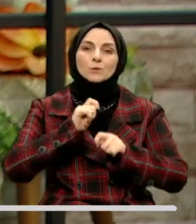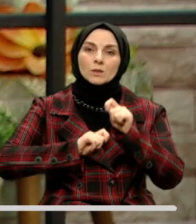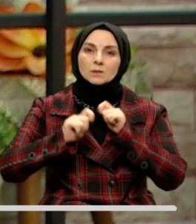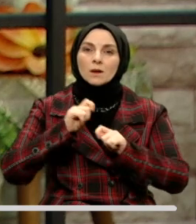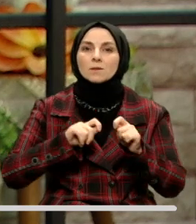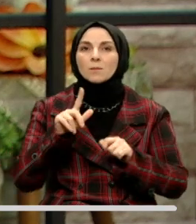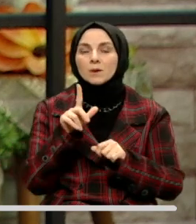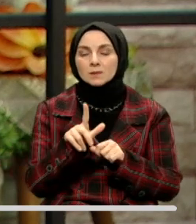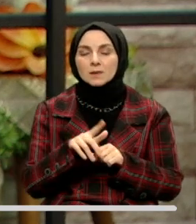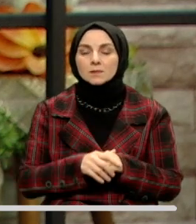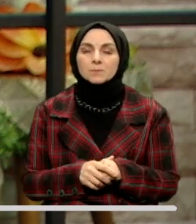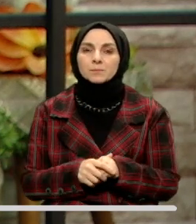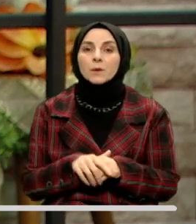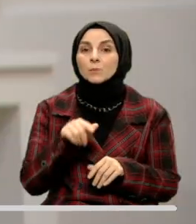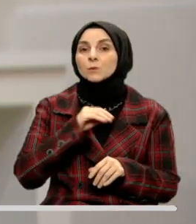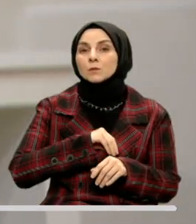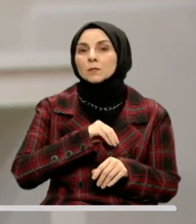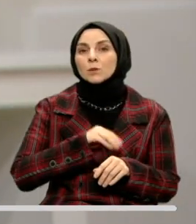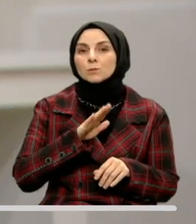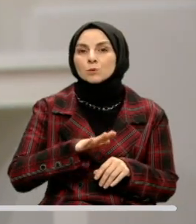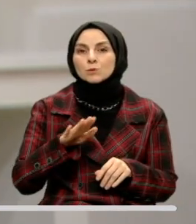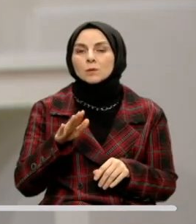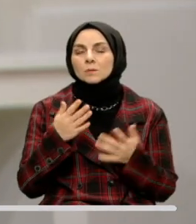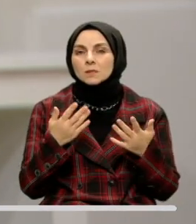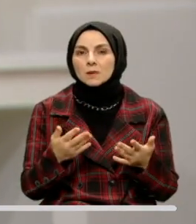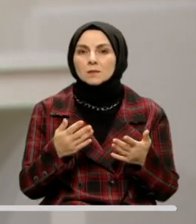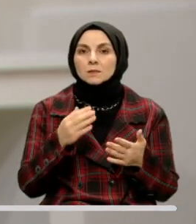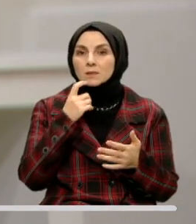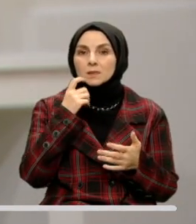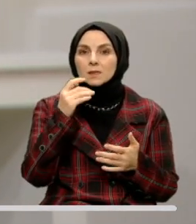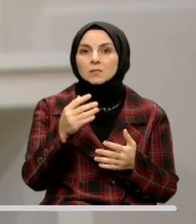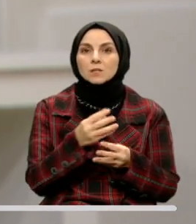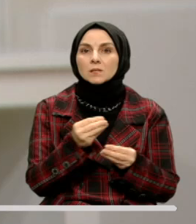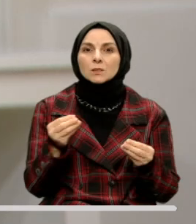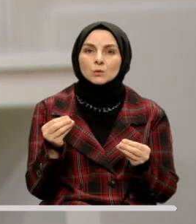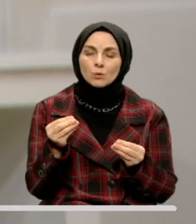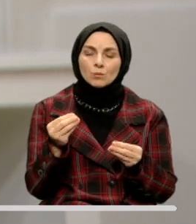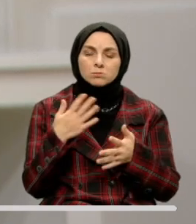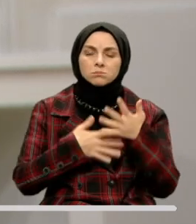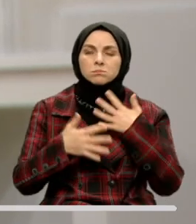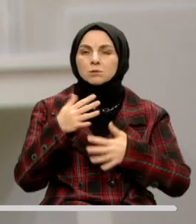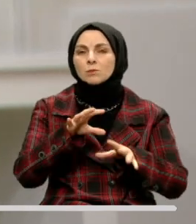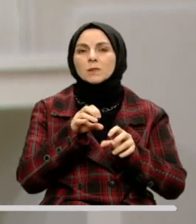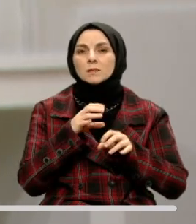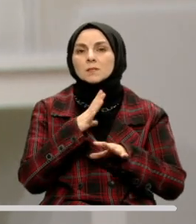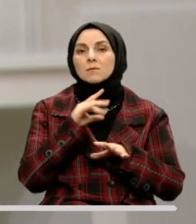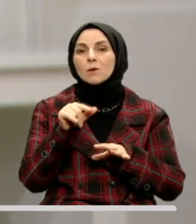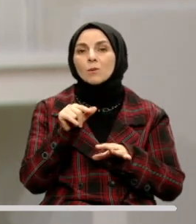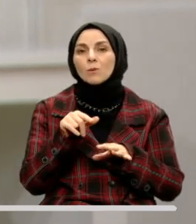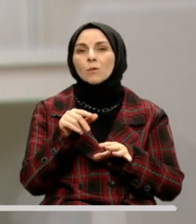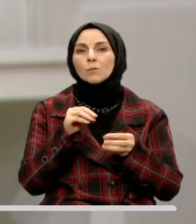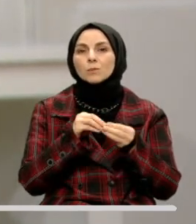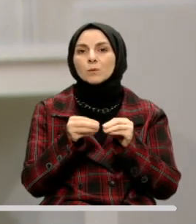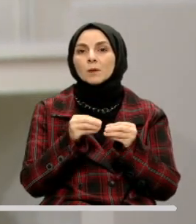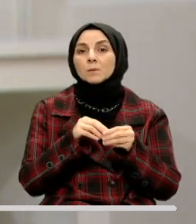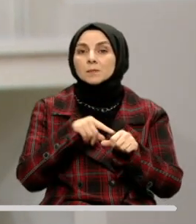anlamda katkıda bulunuyor. Evet, bu sanıyorum çocuklarımızın, aslında gençlerimizin geleceğine de çok yoğun manada etki eden bir şey. Çünkü o hani sıkıntılı